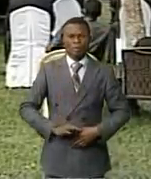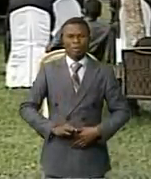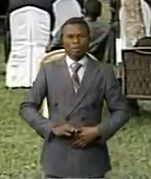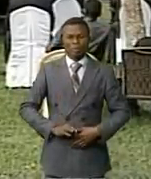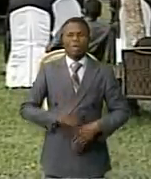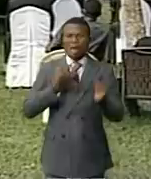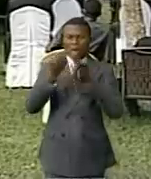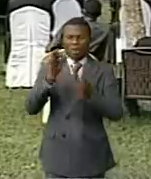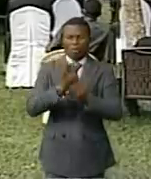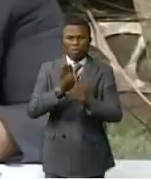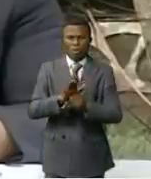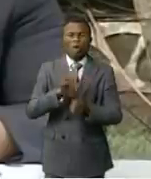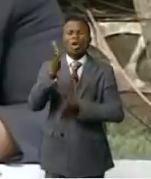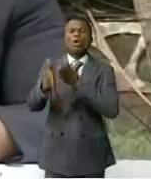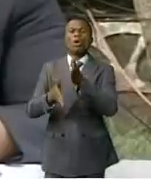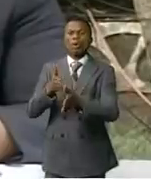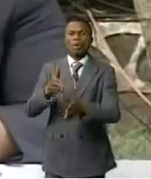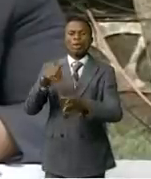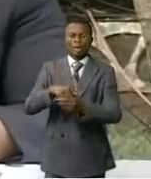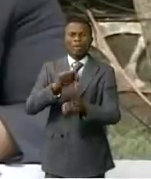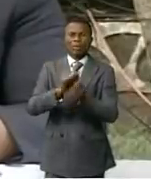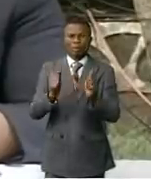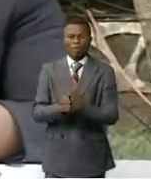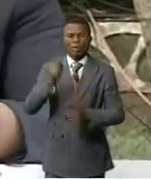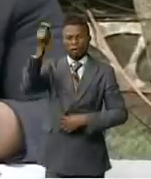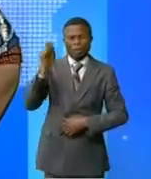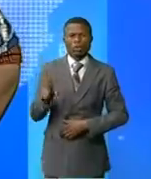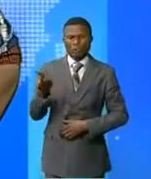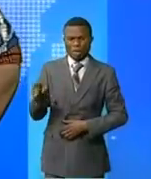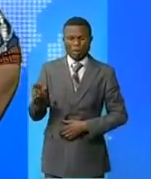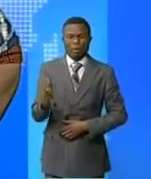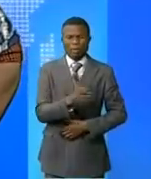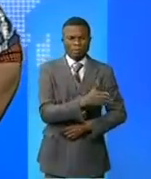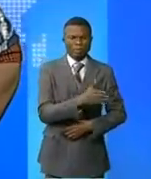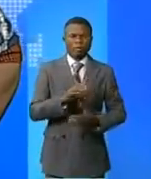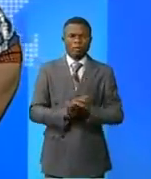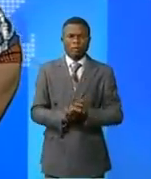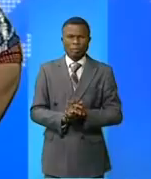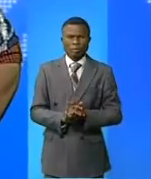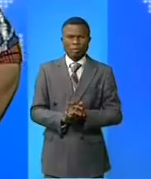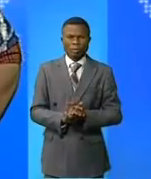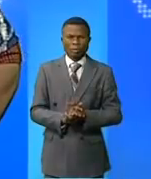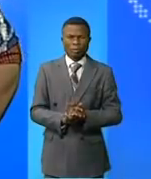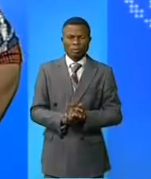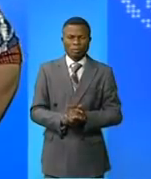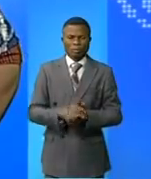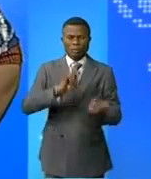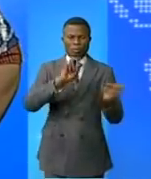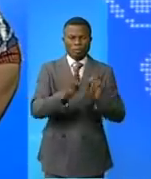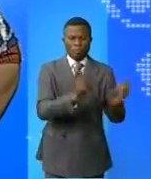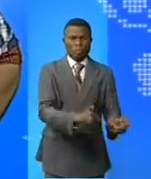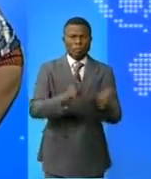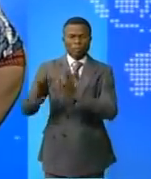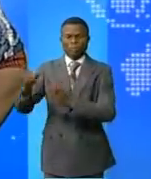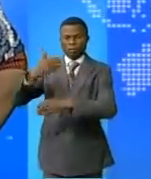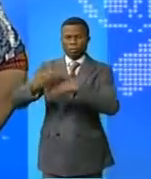fait mention de détournement dans les rangs des forces de l'ordre. La délocalisation et la